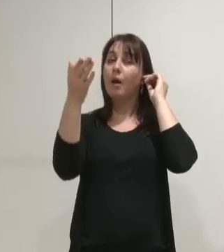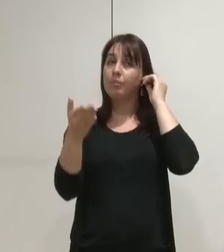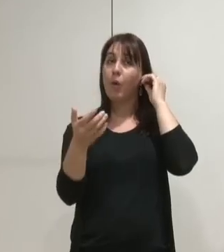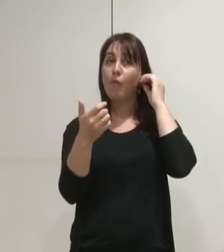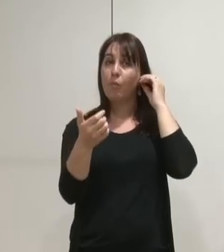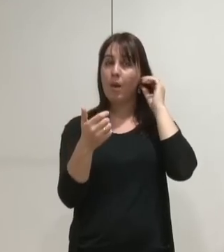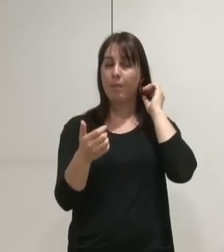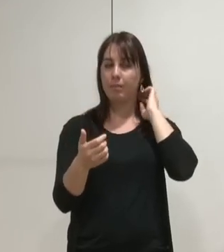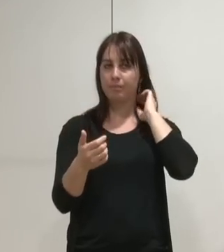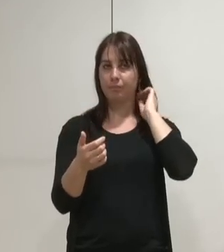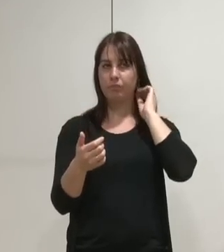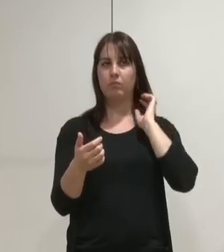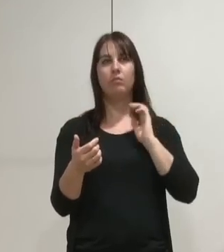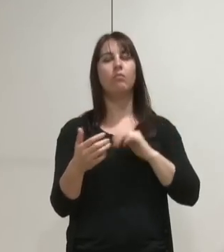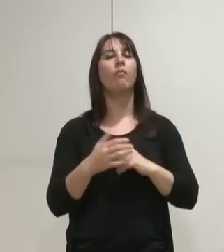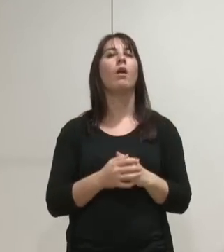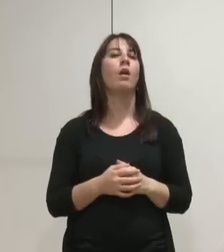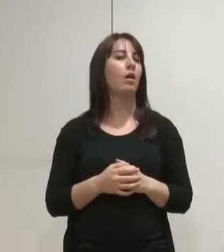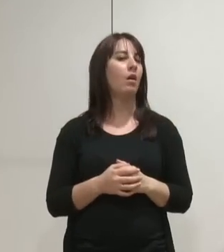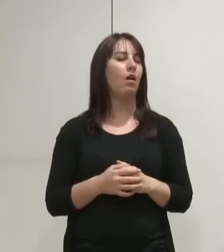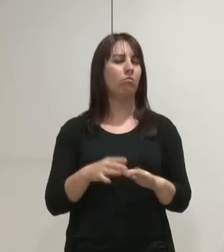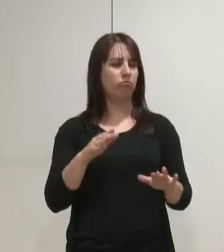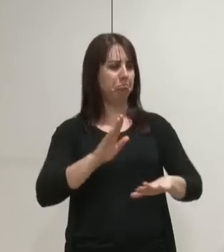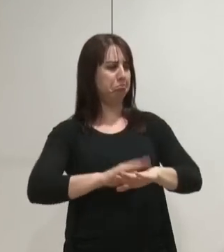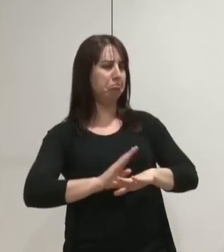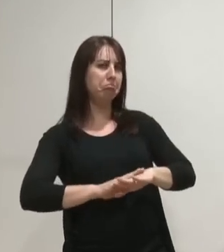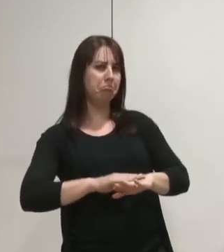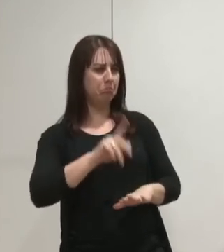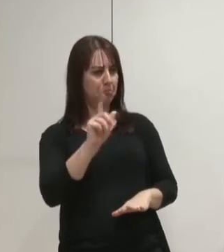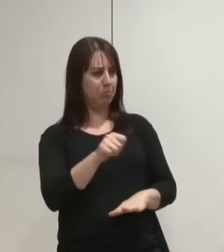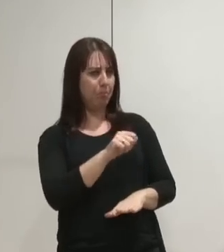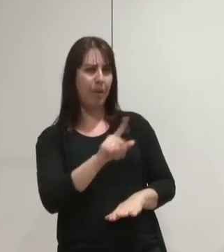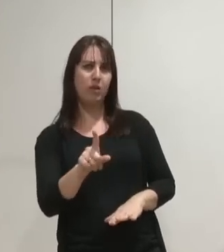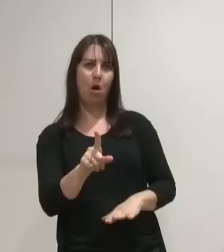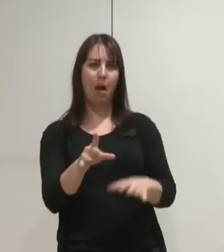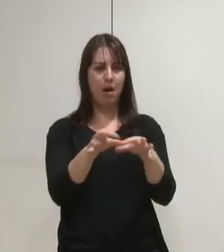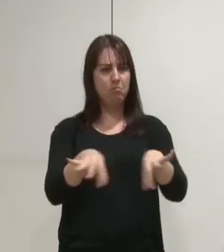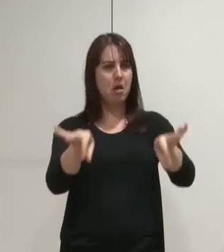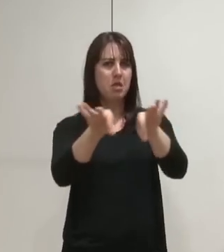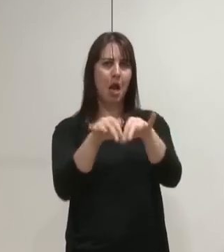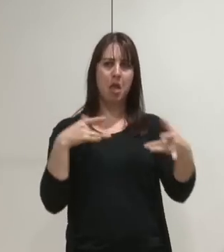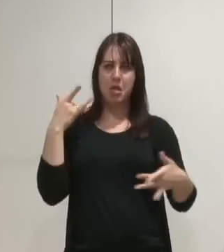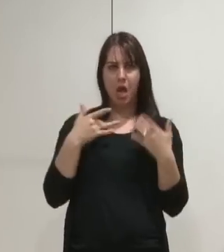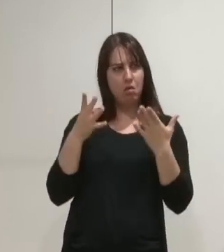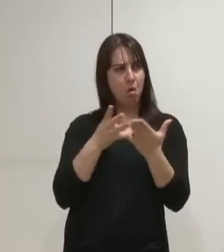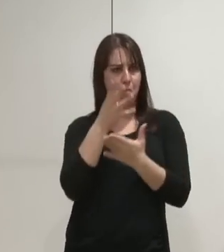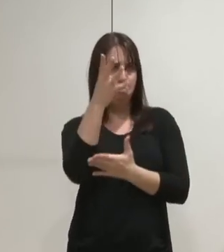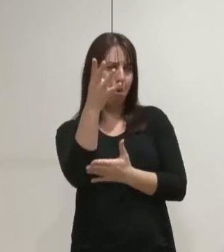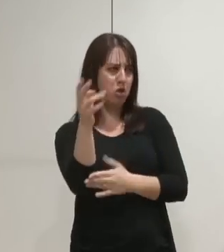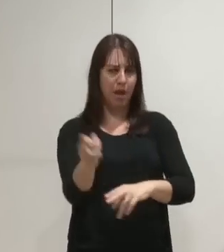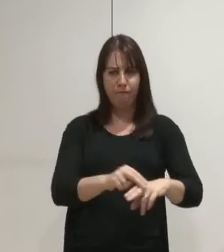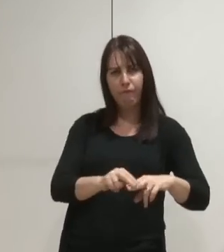avait indiquer qu'elle trouvait qu'il était anormal que cet équipement nait pas de projet et que